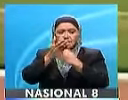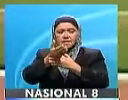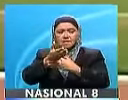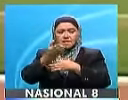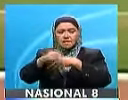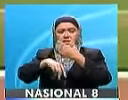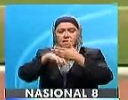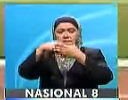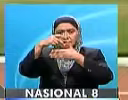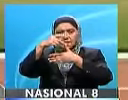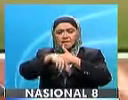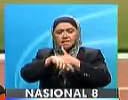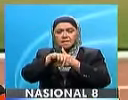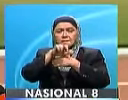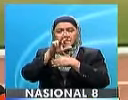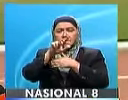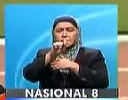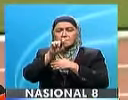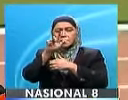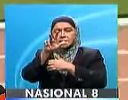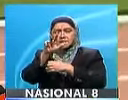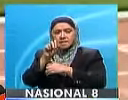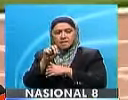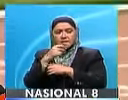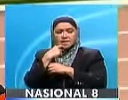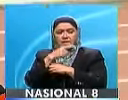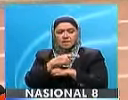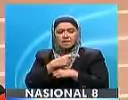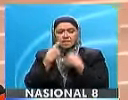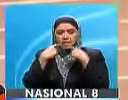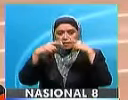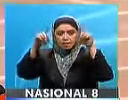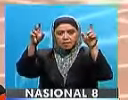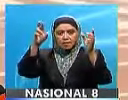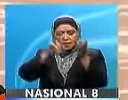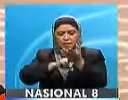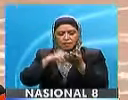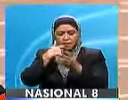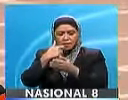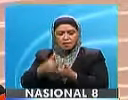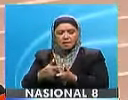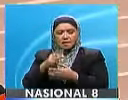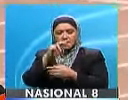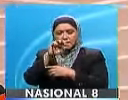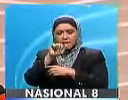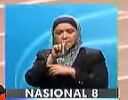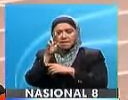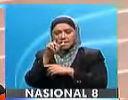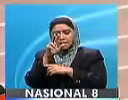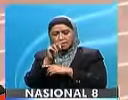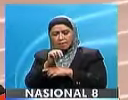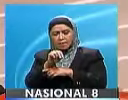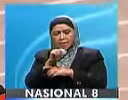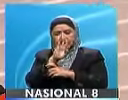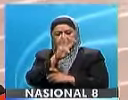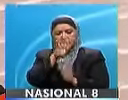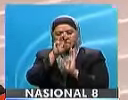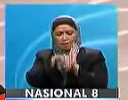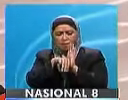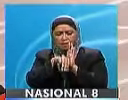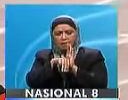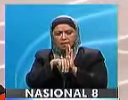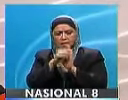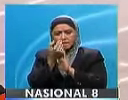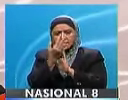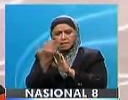meter T20. Nurdin berjaya melebur rekod lama wakil negara Rafiq Nasrin 4 minit 40.05 saat yang